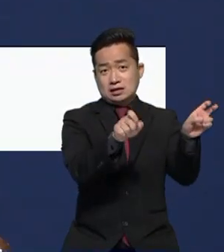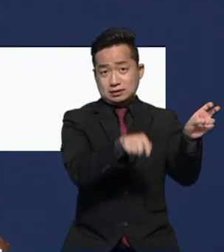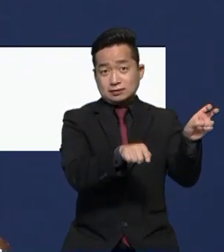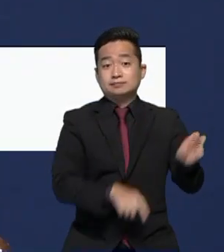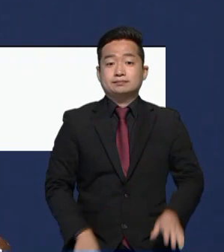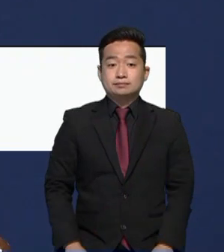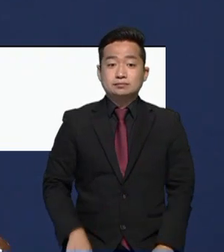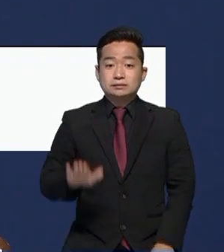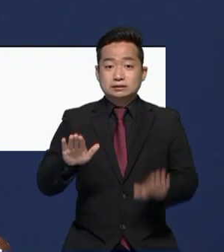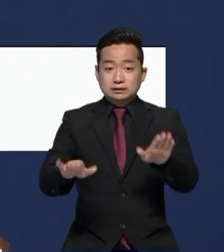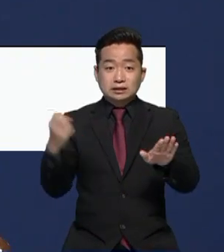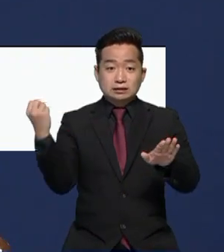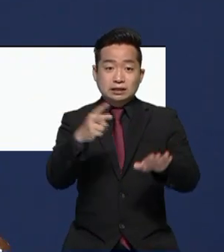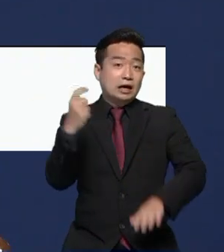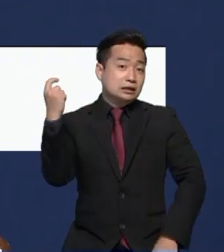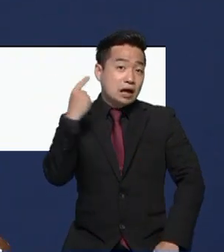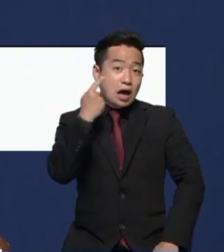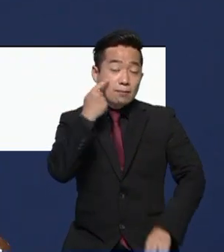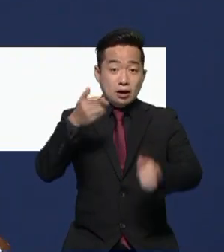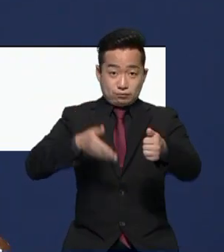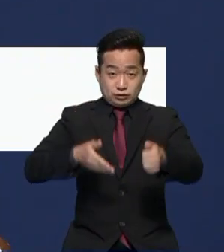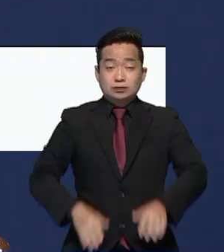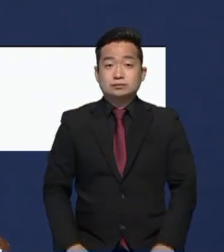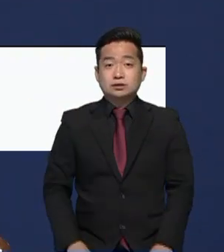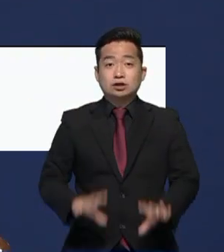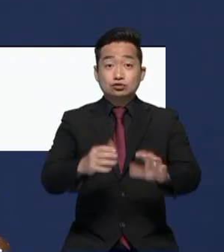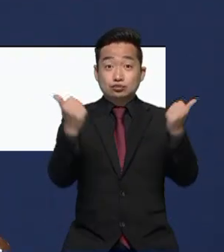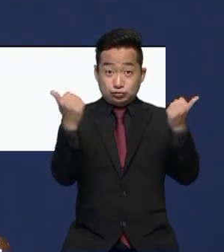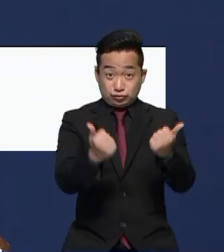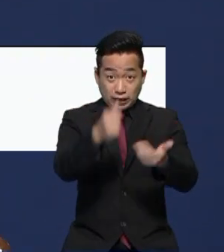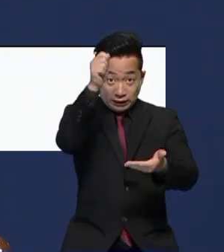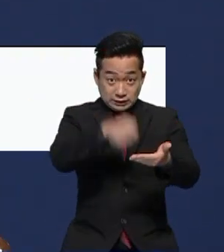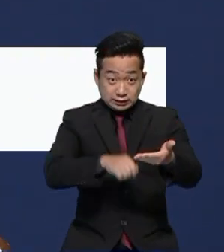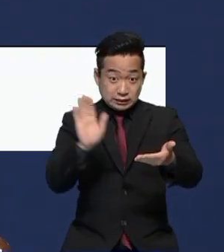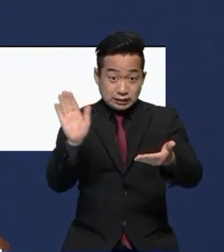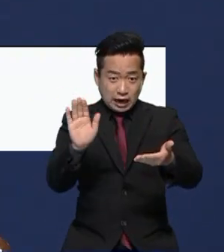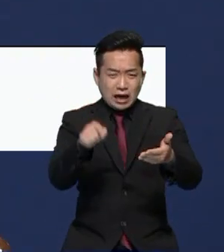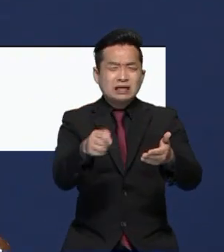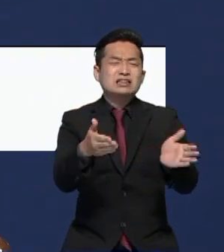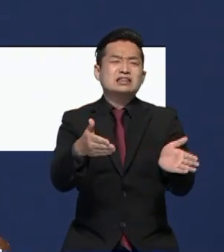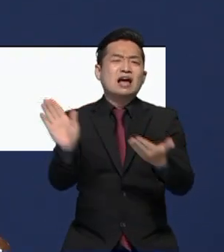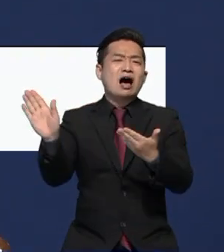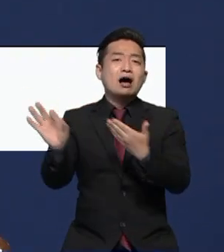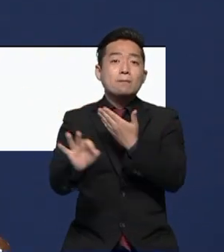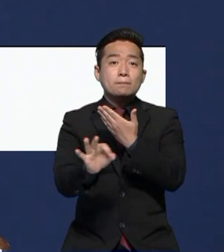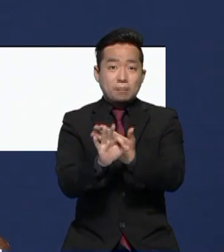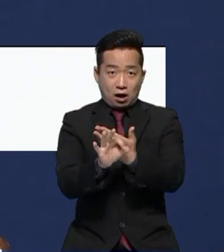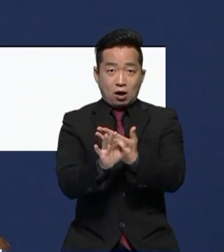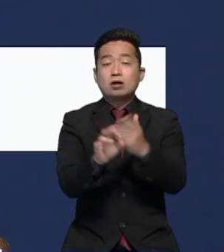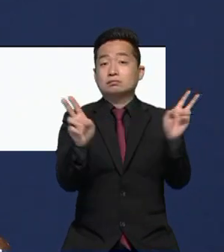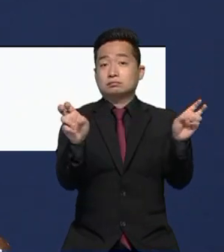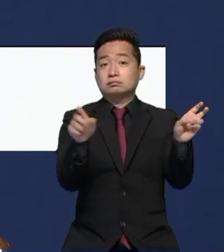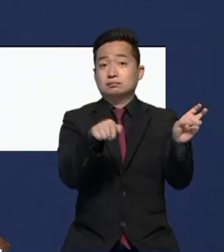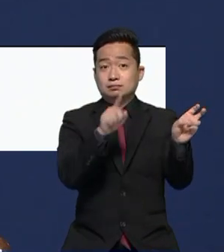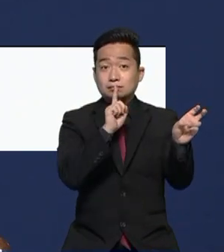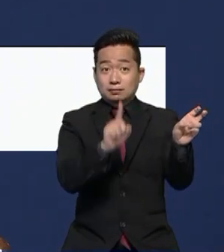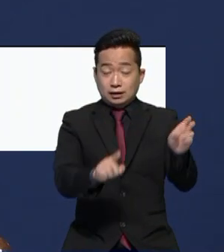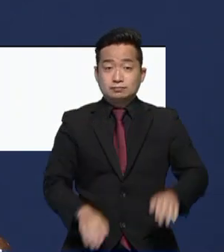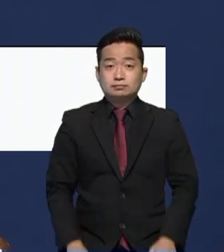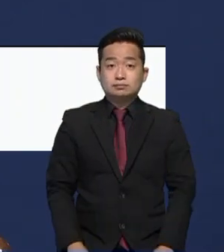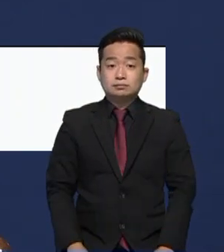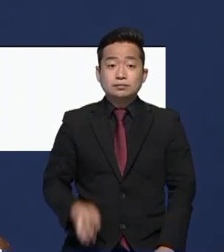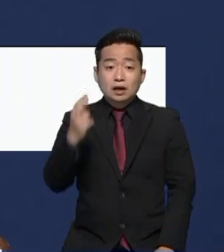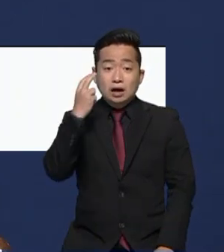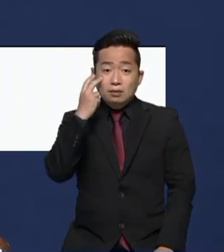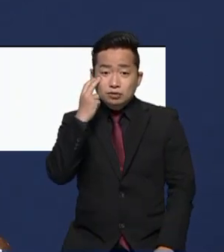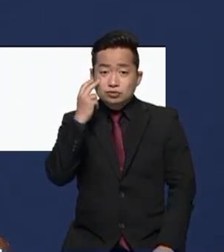한번 들어봐 주십시오. 국회에서 승인 안 해주고 날리면이라고 되어 있습니다. 여기서 미국